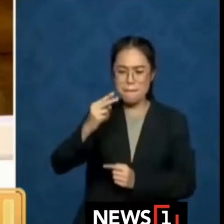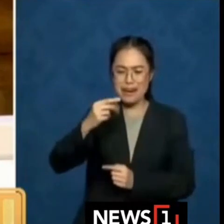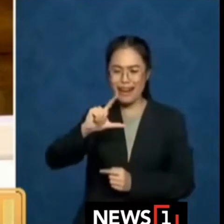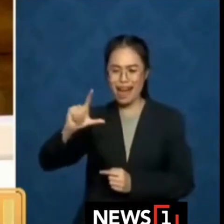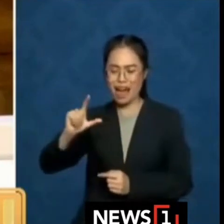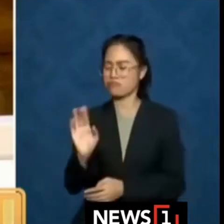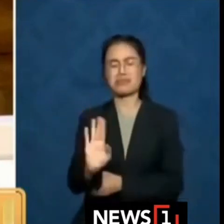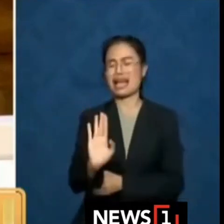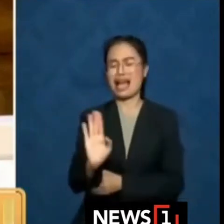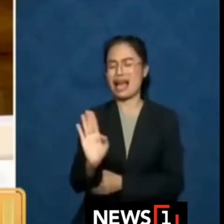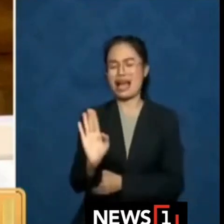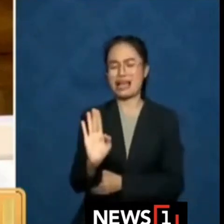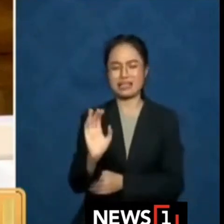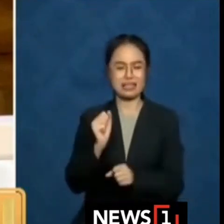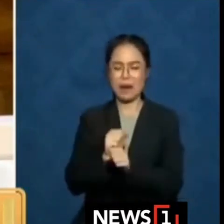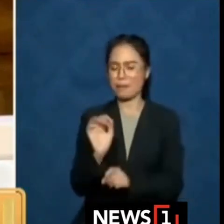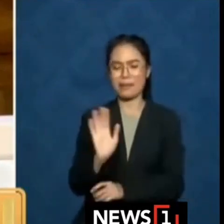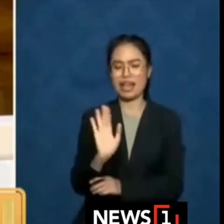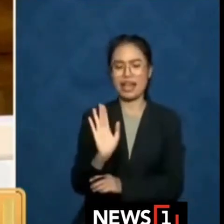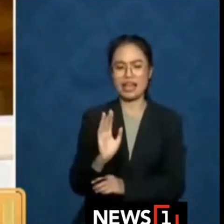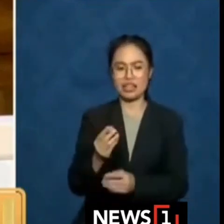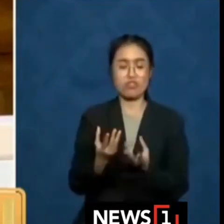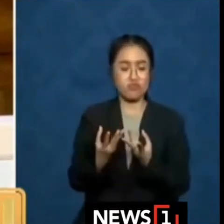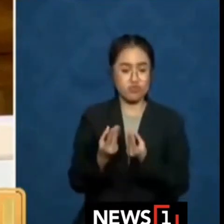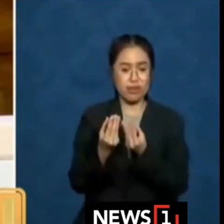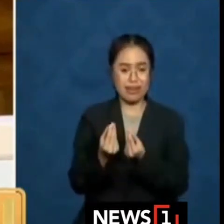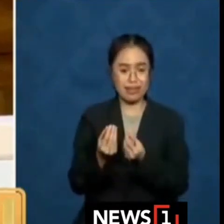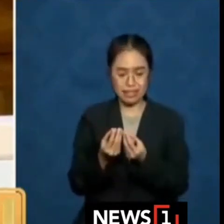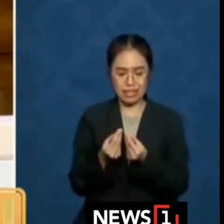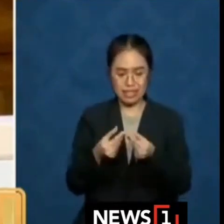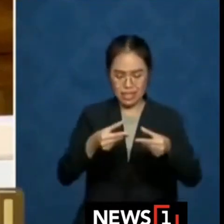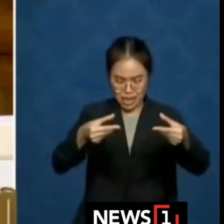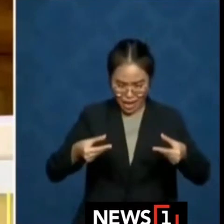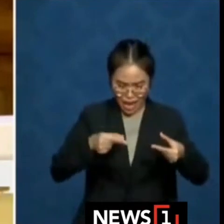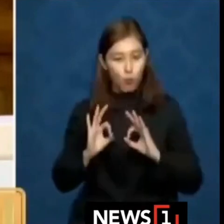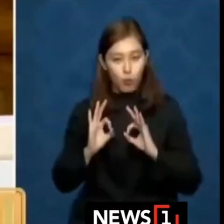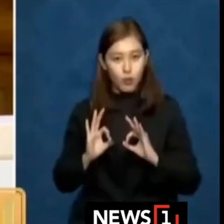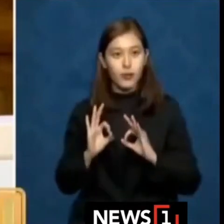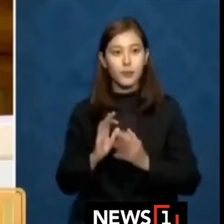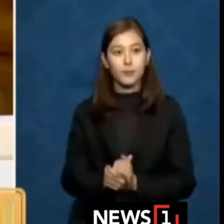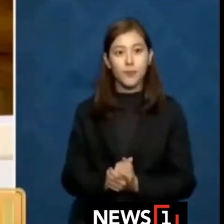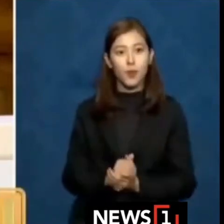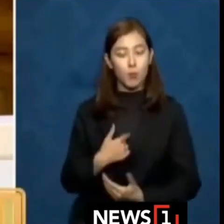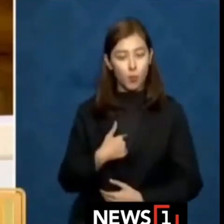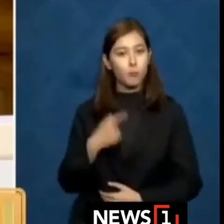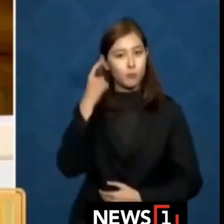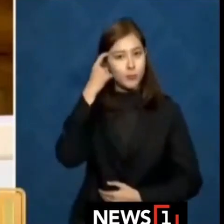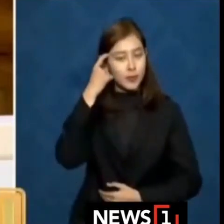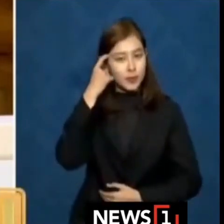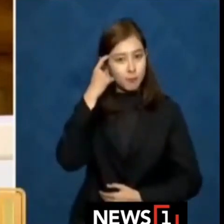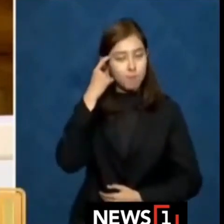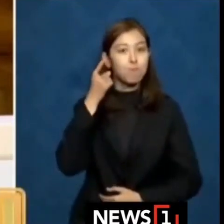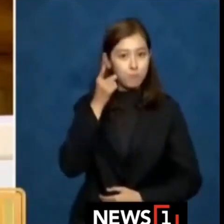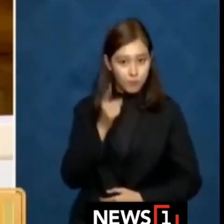ทางจะเกิดให้เป็นแบบนั้นนะครับตัวตัวเลขที่รายงานคณะรัฐมนตรีเมื่อวานนี้ก็ไม่ใช่ตัวเลขแบบนั้นผมยืนยันครับว่าสิ่งที่ท่านเป็น